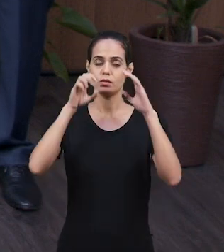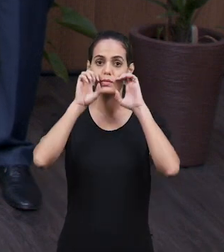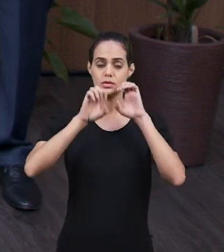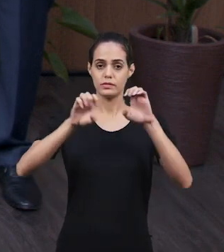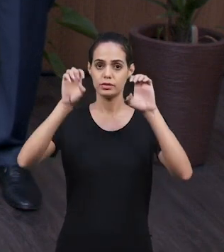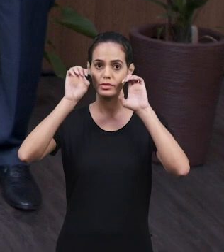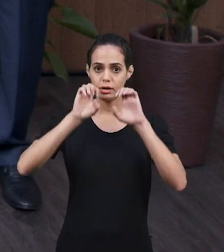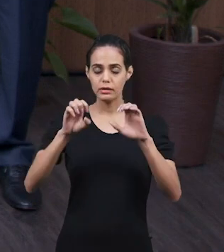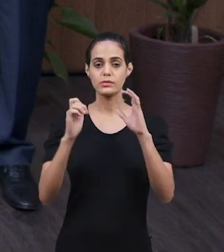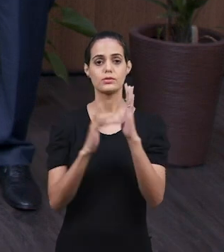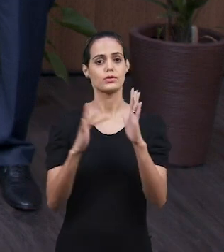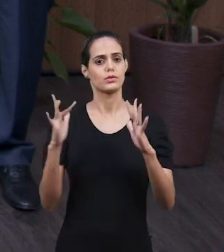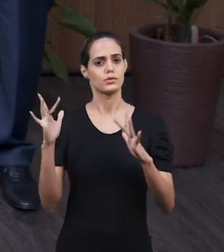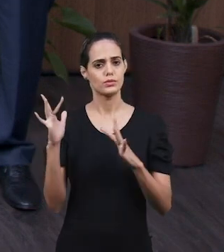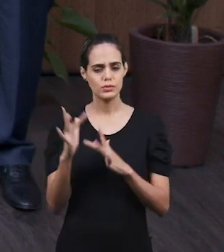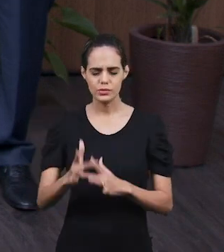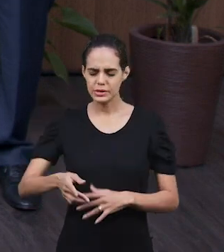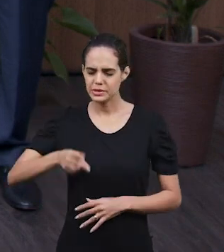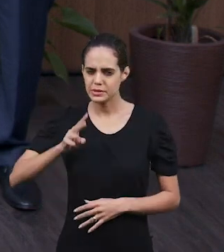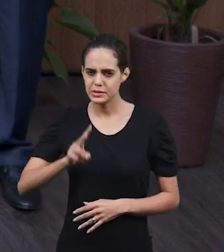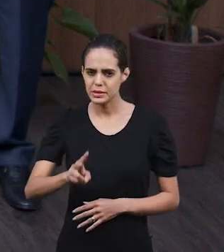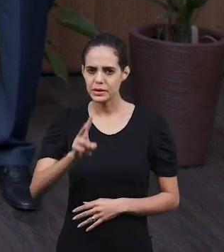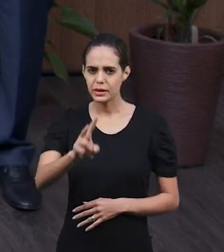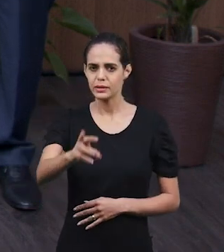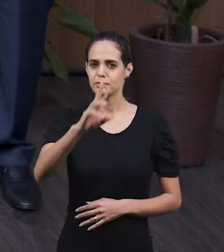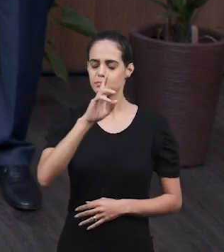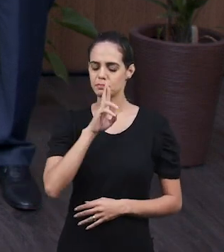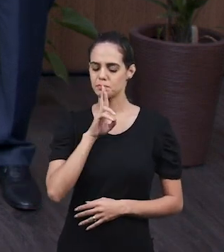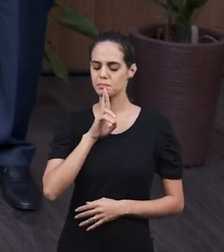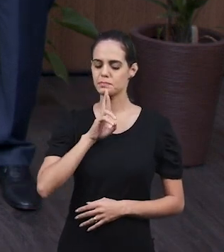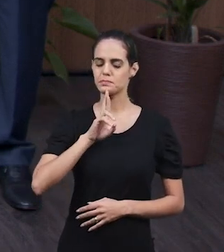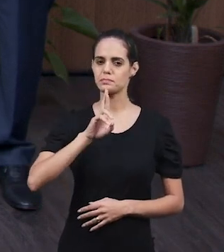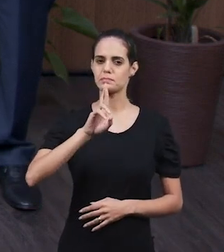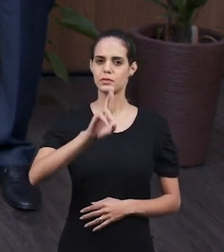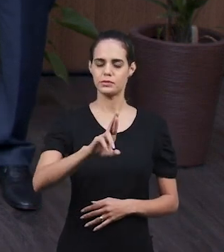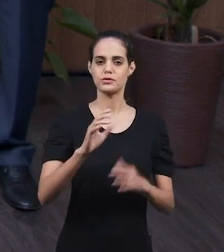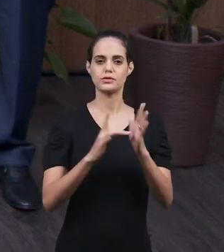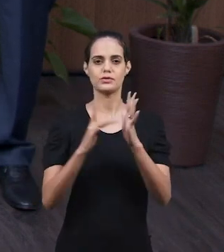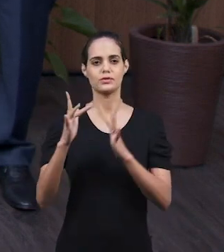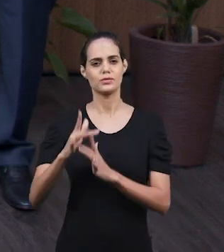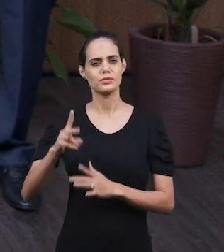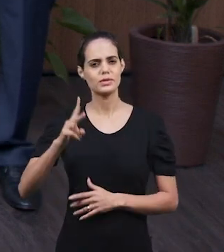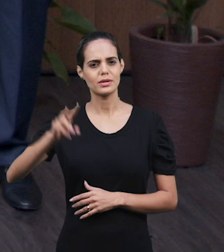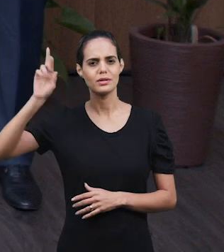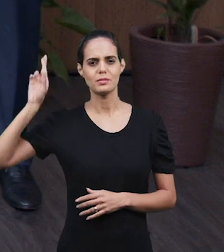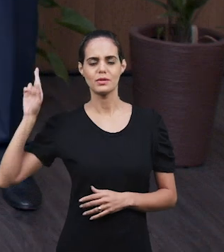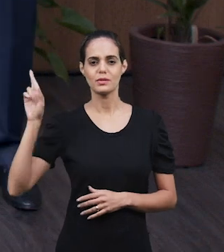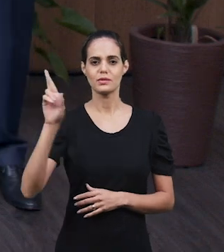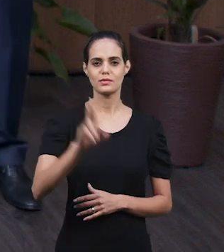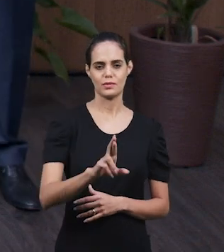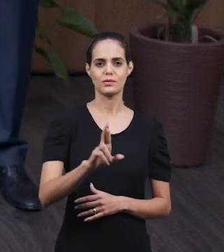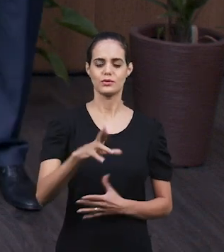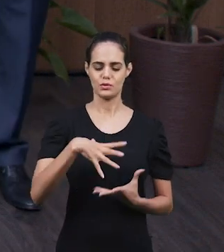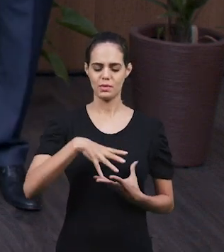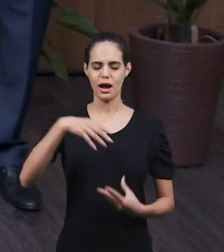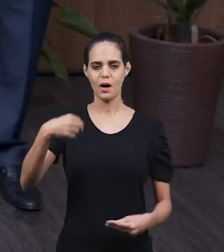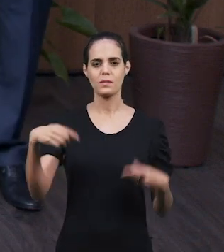jamais laissé de répondre à la supplication, la demande d'un nécessiteux.